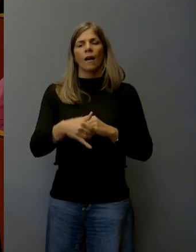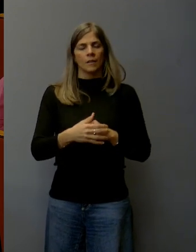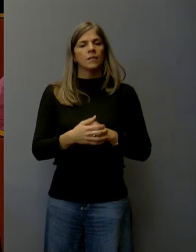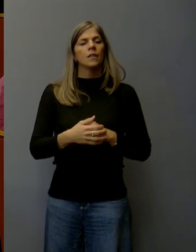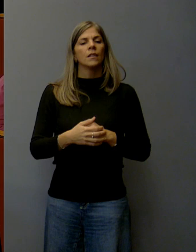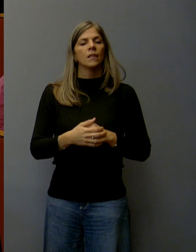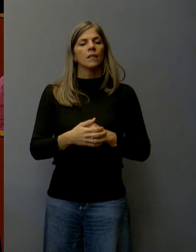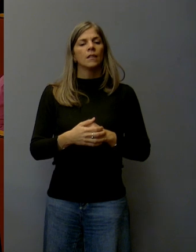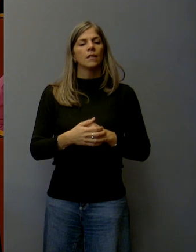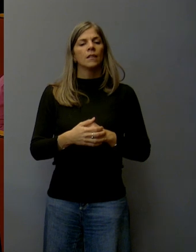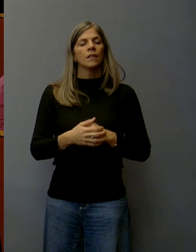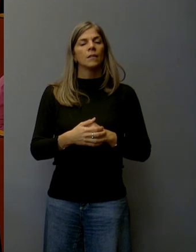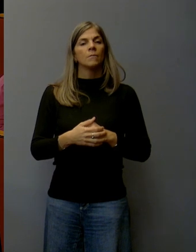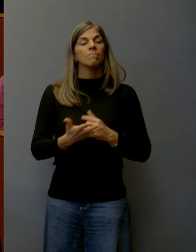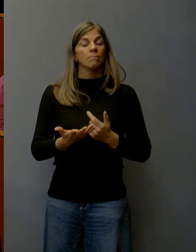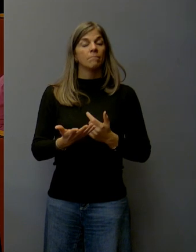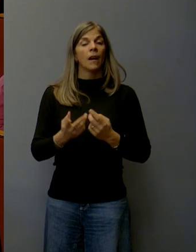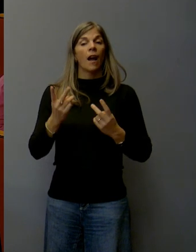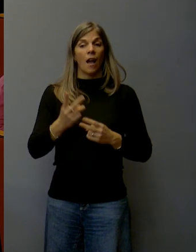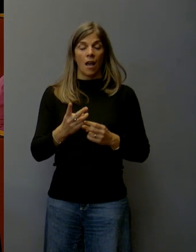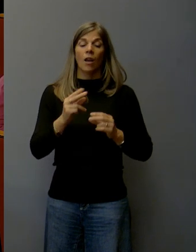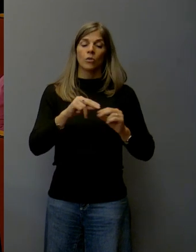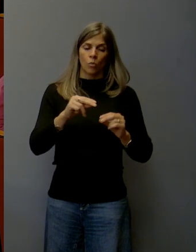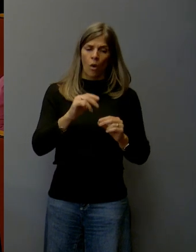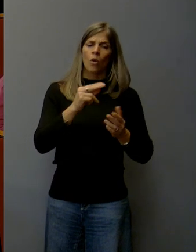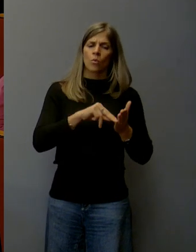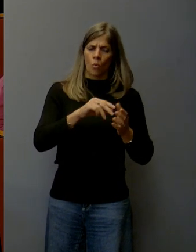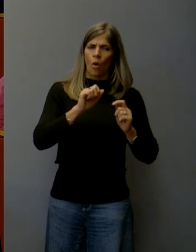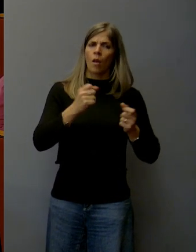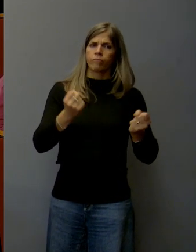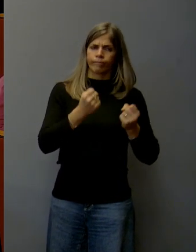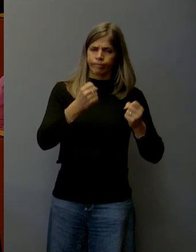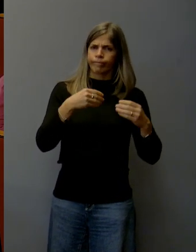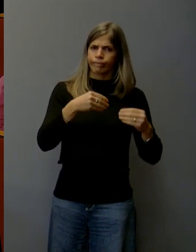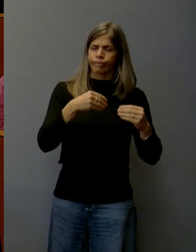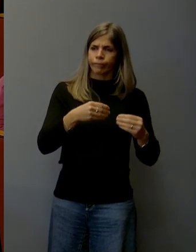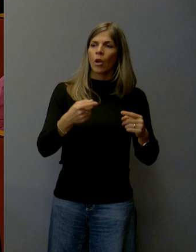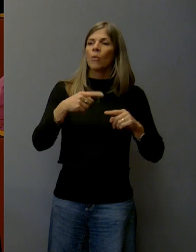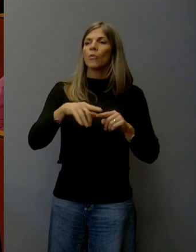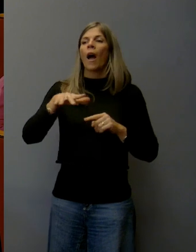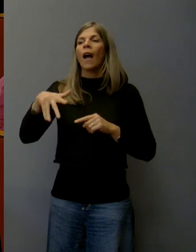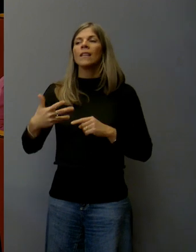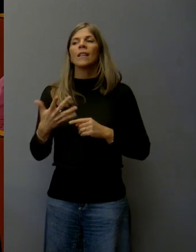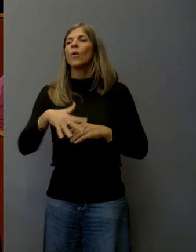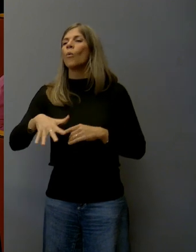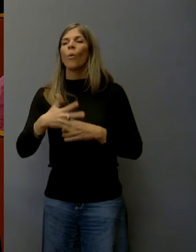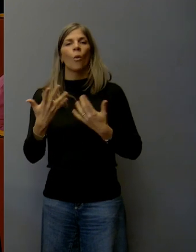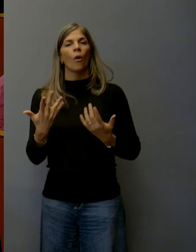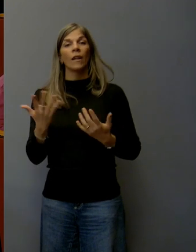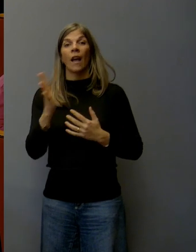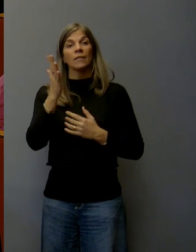in qualche maniera promuove la partecipazione parliamo di abbiamo le biblioteche